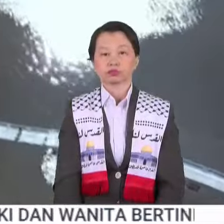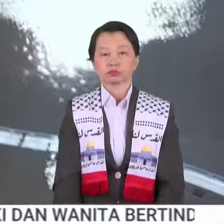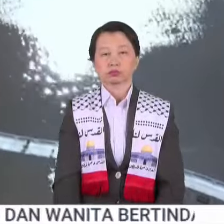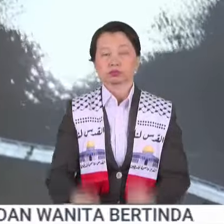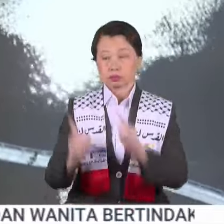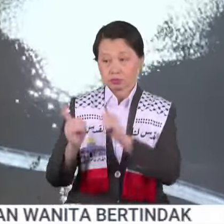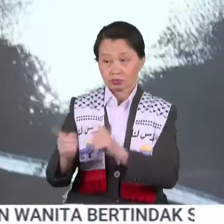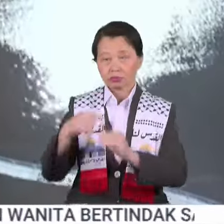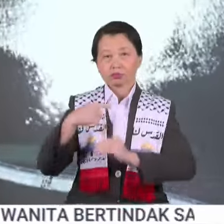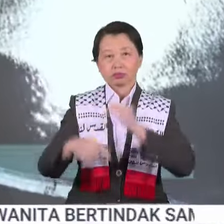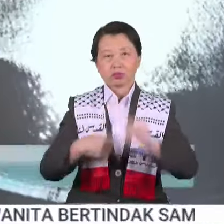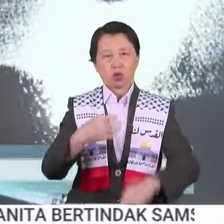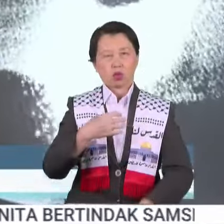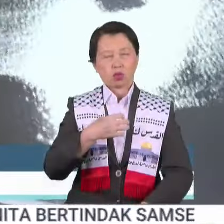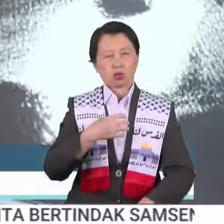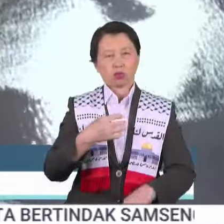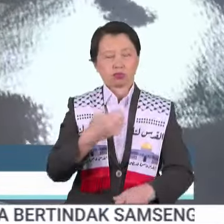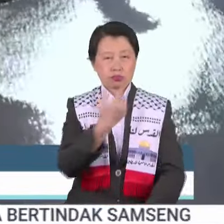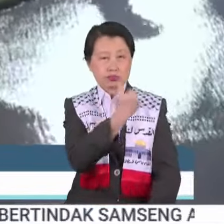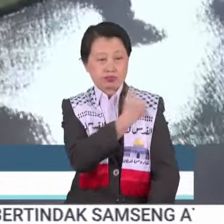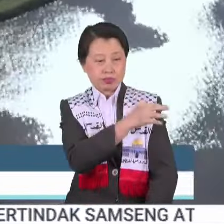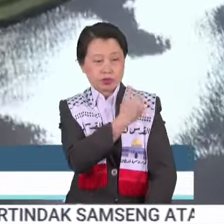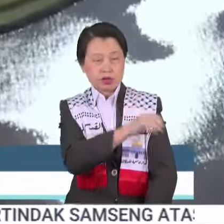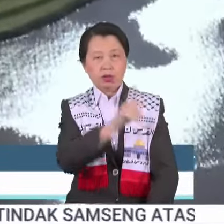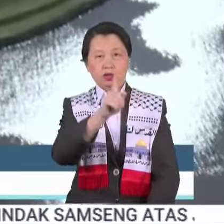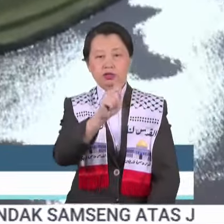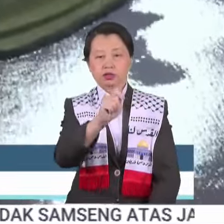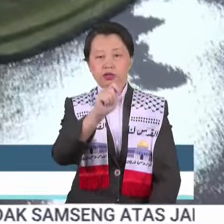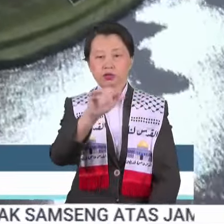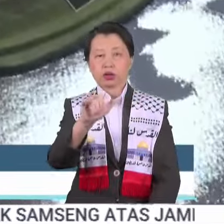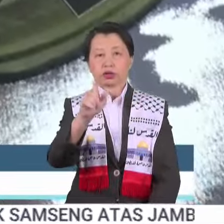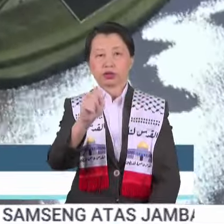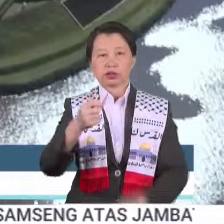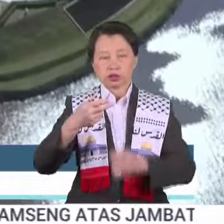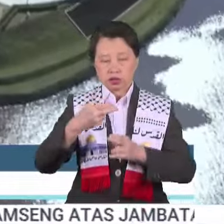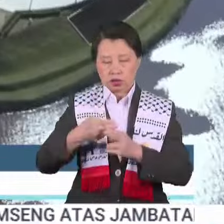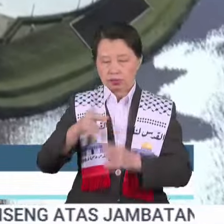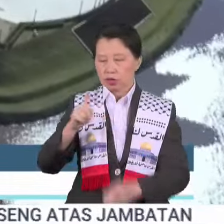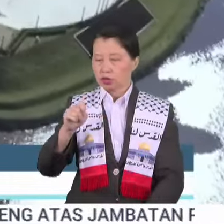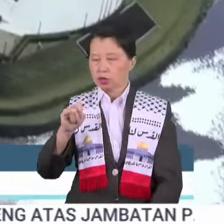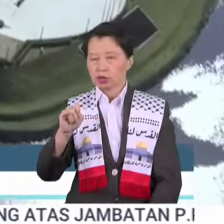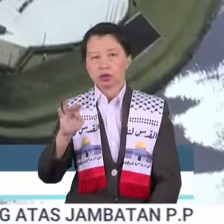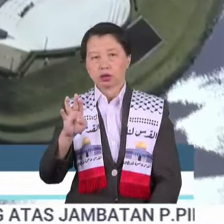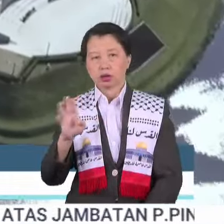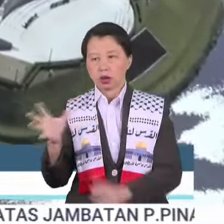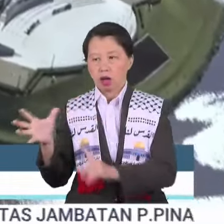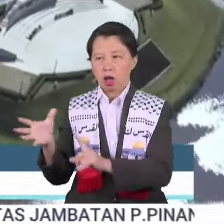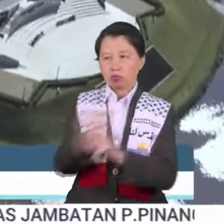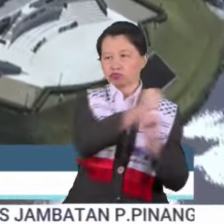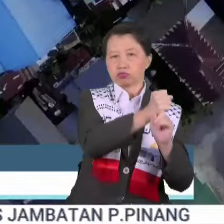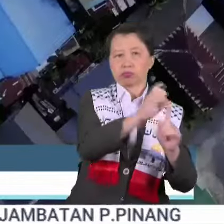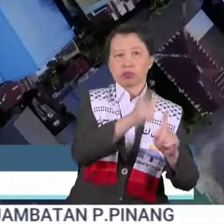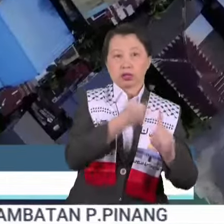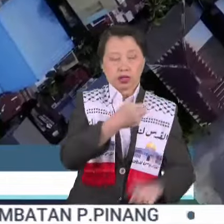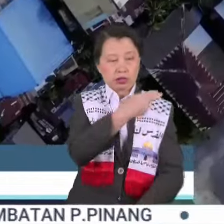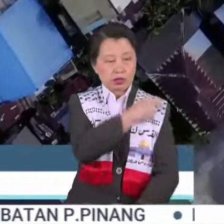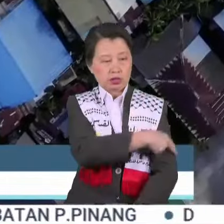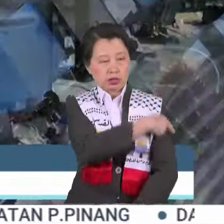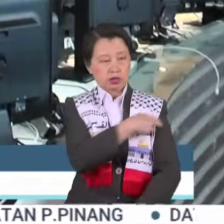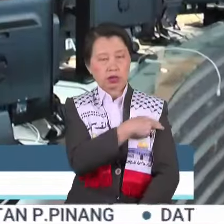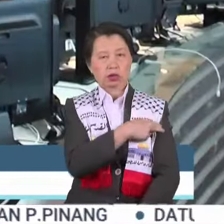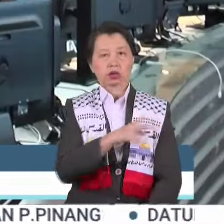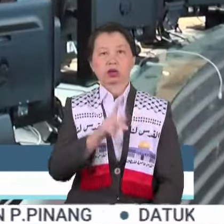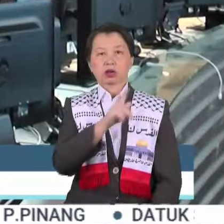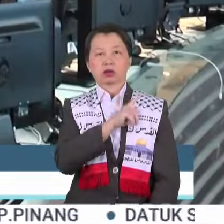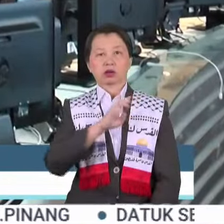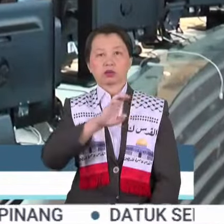Ini pula mengenai dakwaan bekas Yang di-Pertua Negeri Sarawak Tun Abdul Taib Mahmud dibawa lari dari sebuah hospital. Ketua Polis Negara